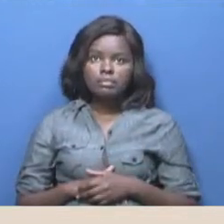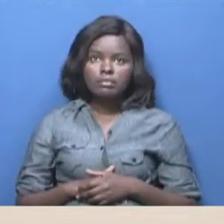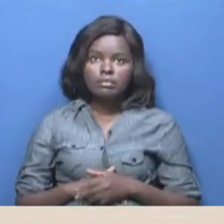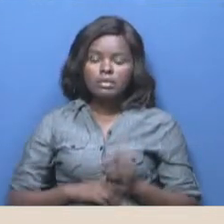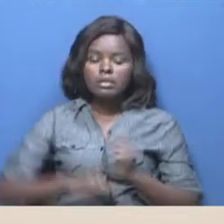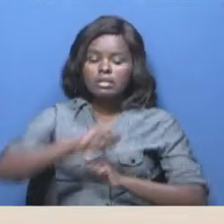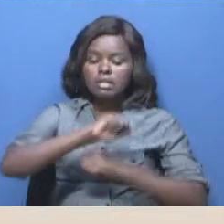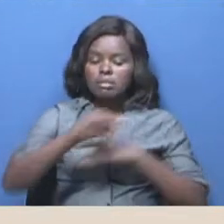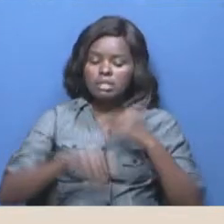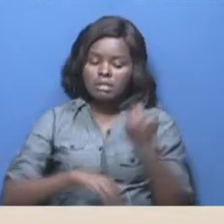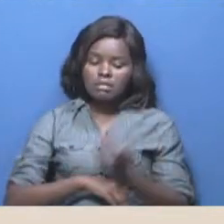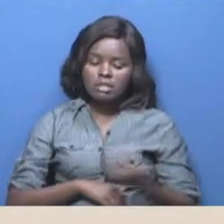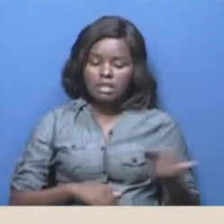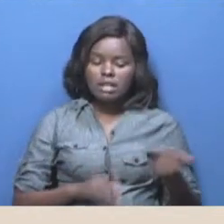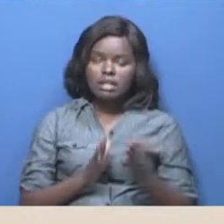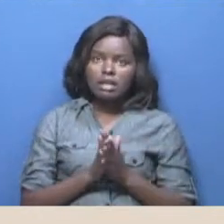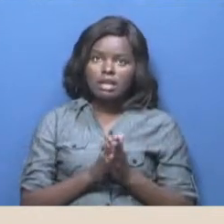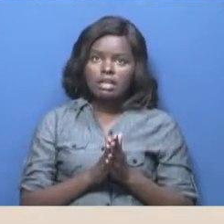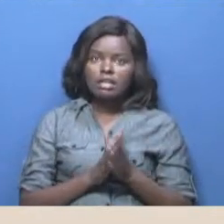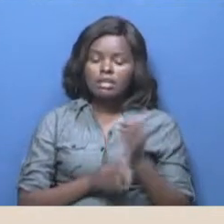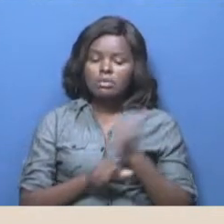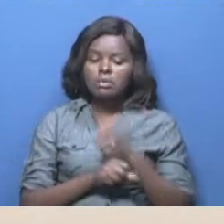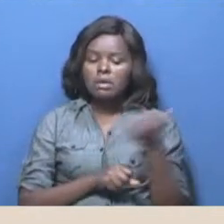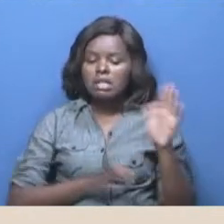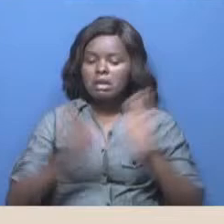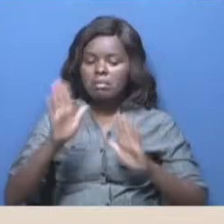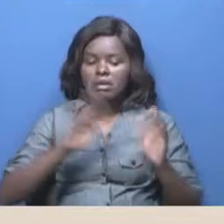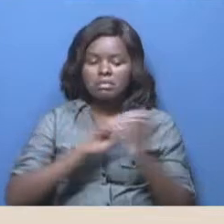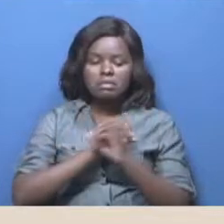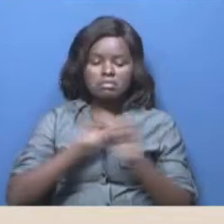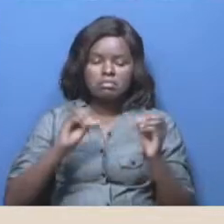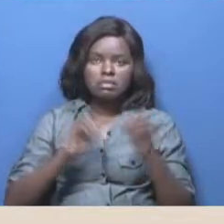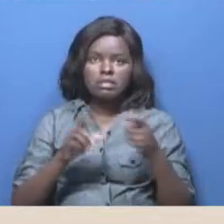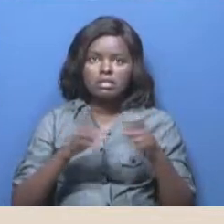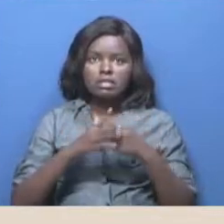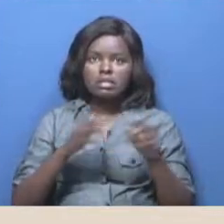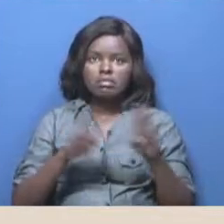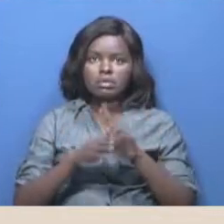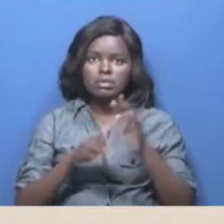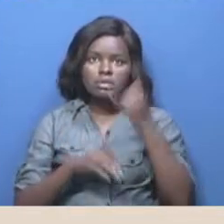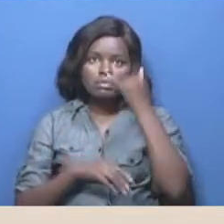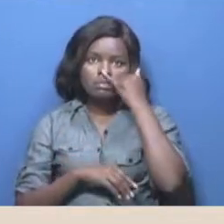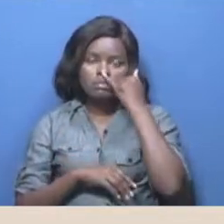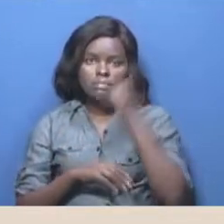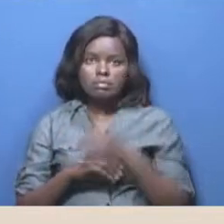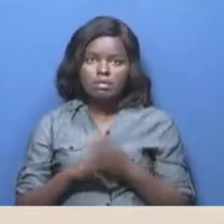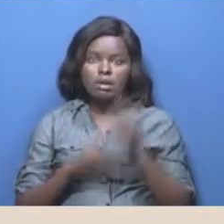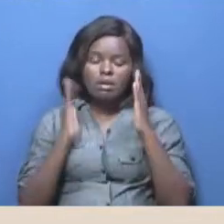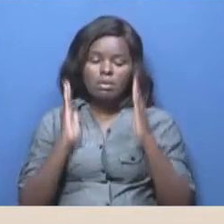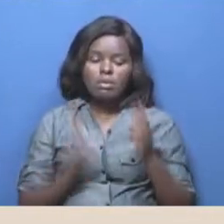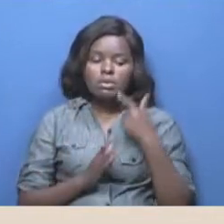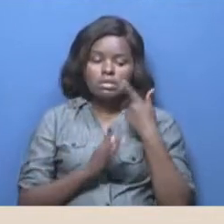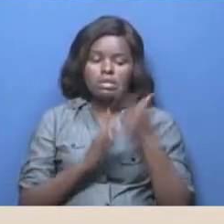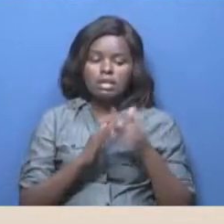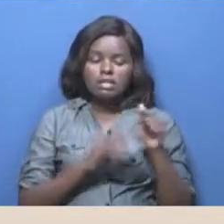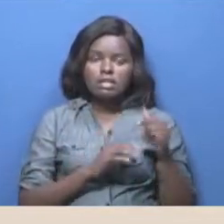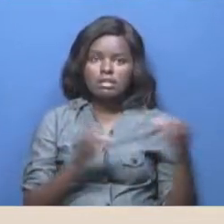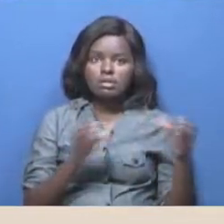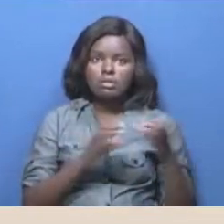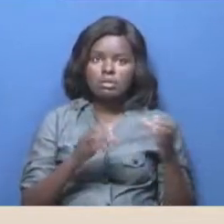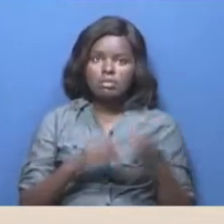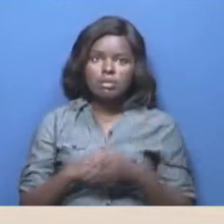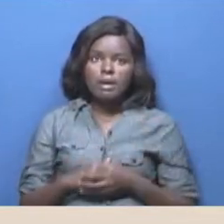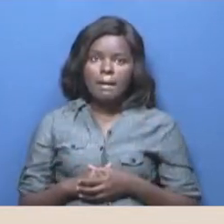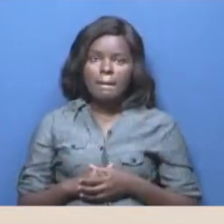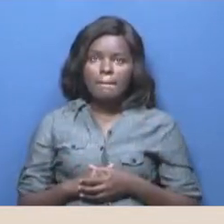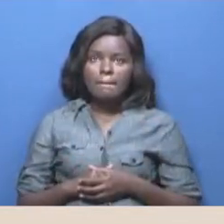ũrũgamagĩrĩra mwana kwaga gũkorwo agĩthiĩ mĩtugo-inĩ ĩrĩa ĩtagĩrĩire ta ya kũnyua bangi. Nake mwambĩrĩria wa gĩkundi kĩa Jeep Kenya Faith